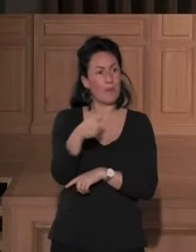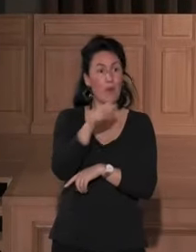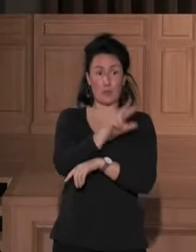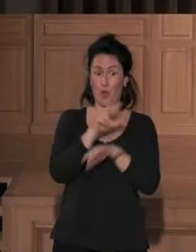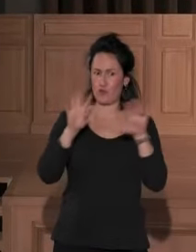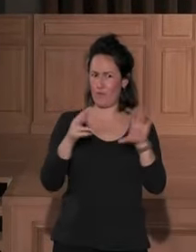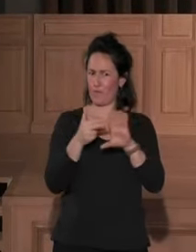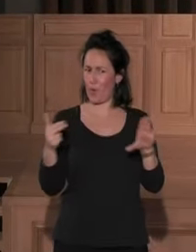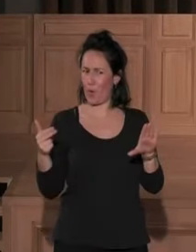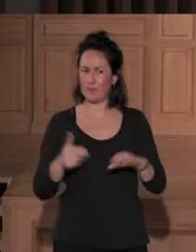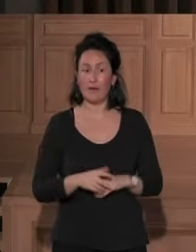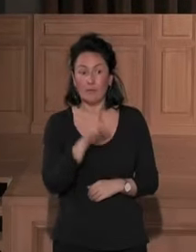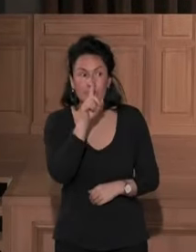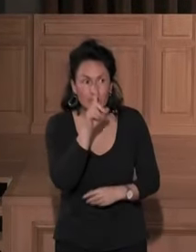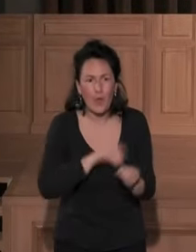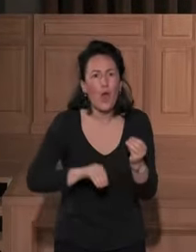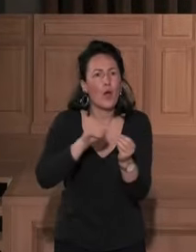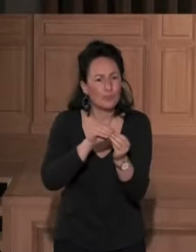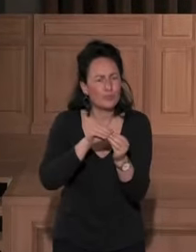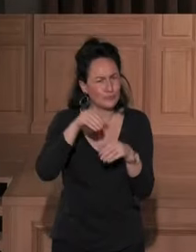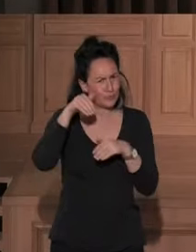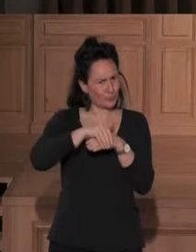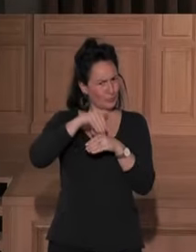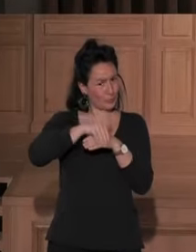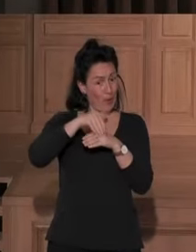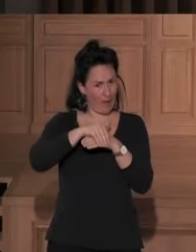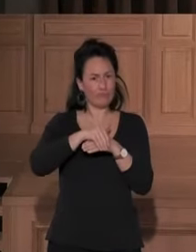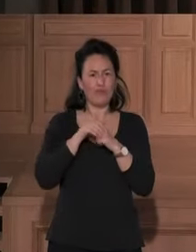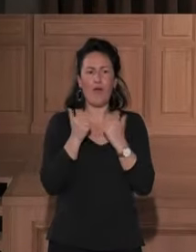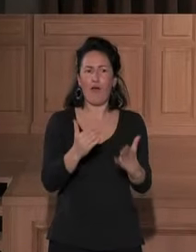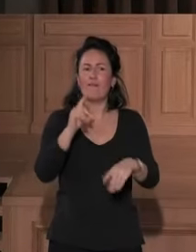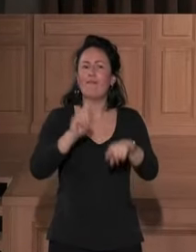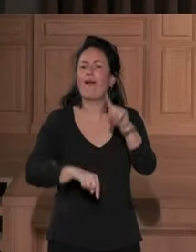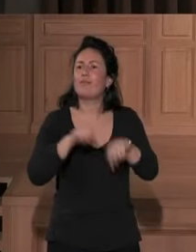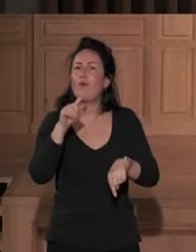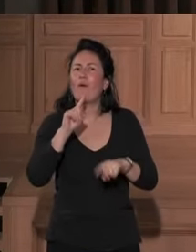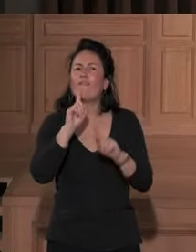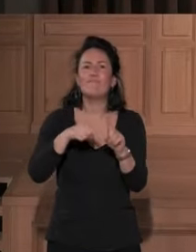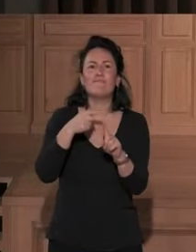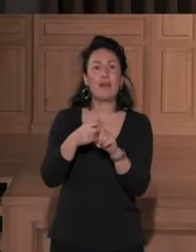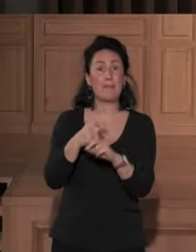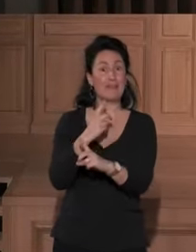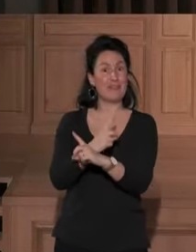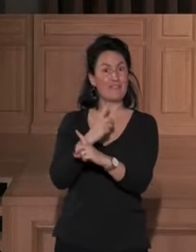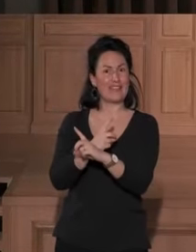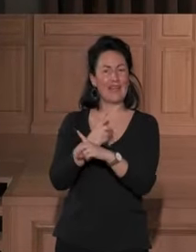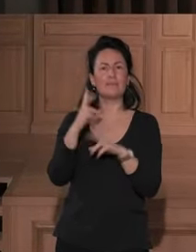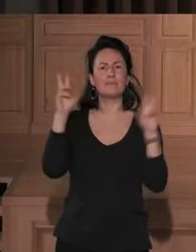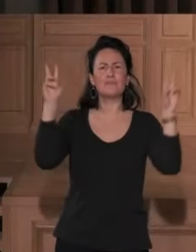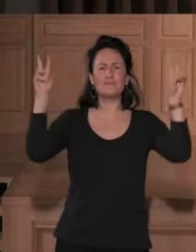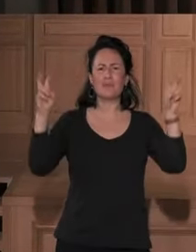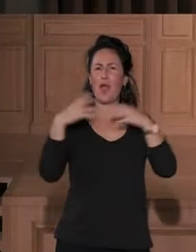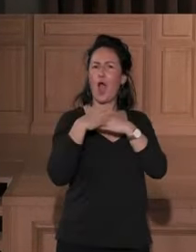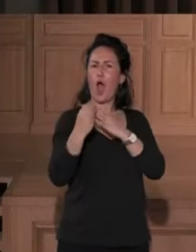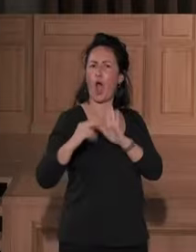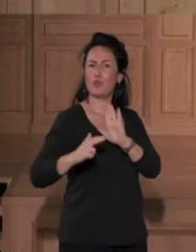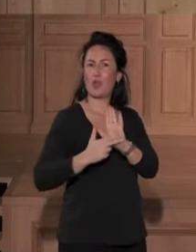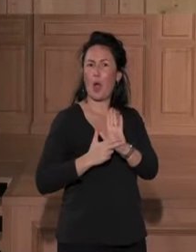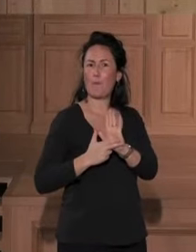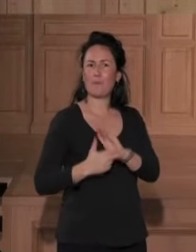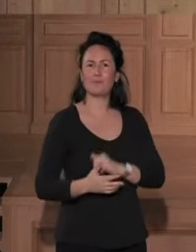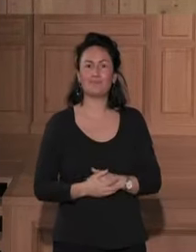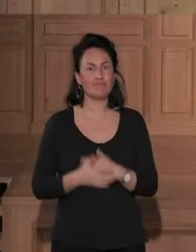39 €. Et en plus, vous aurez ce soir en cadeau le film. Le film DVD hors norme. Voilà.